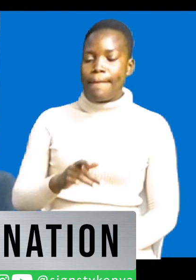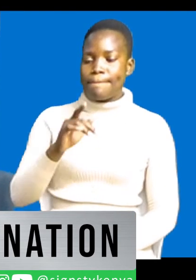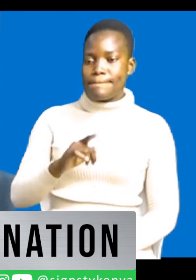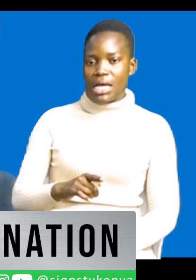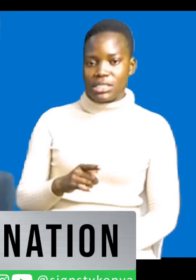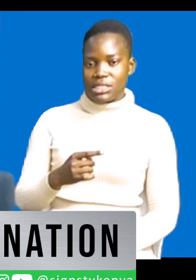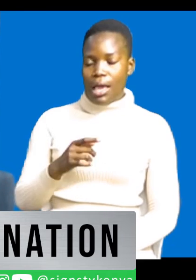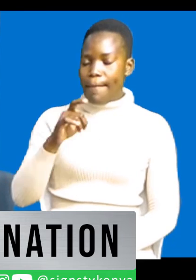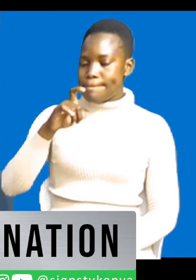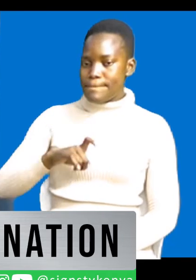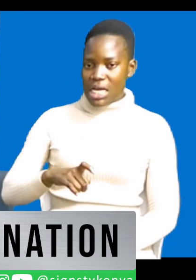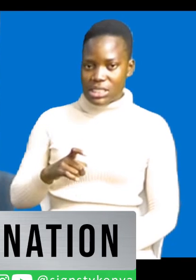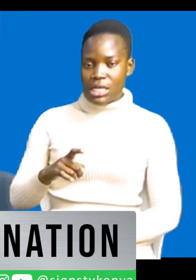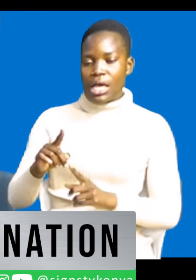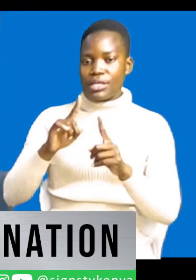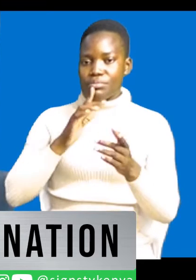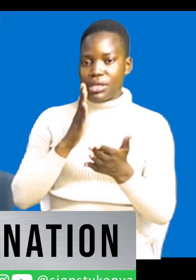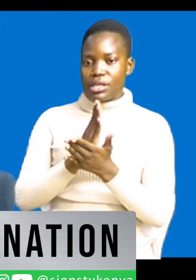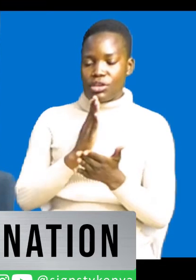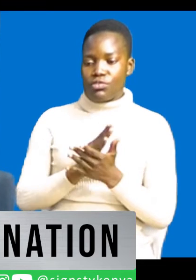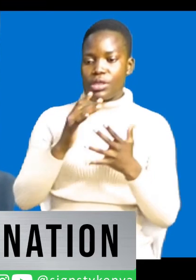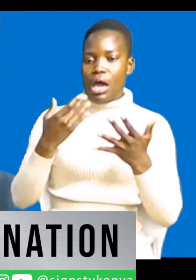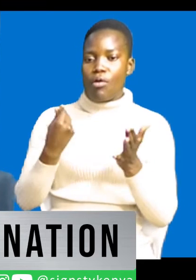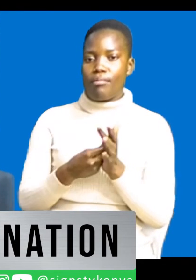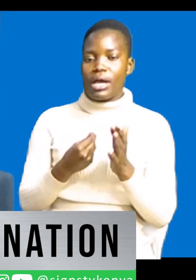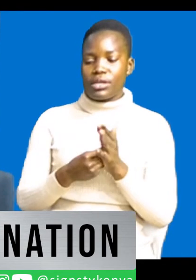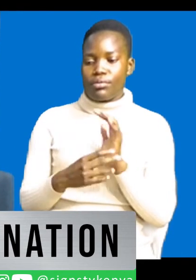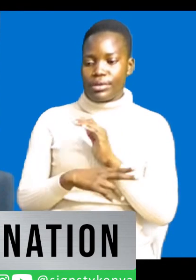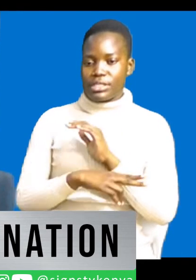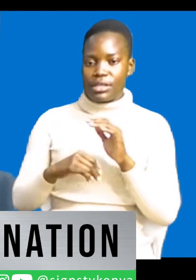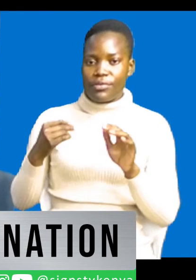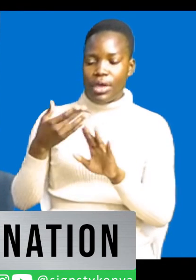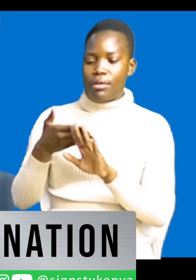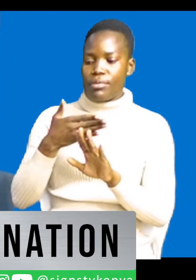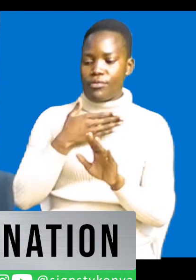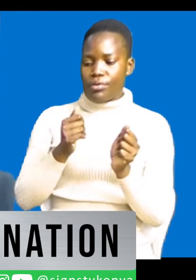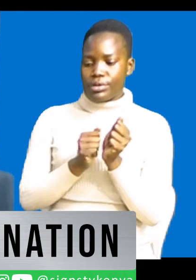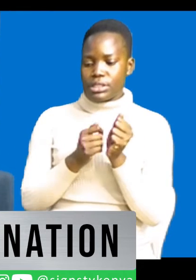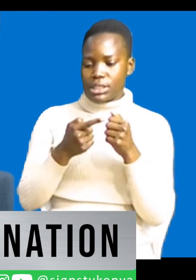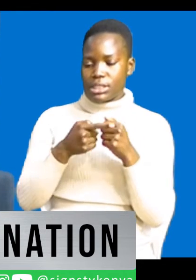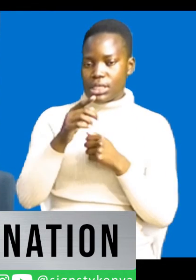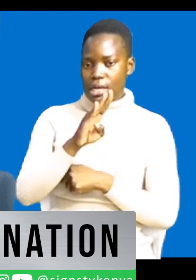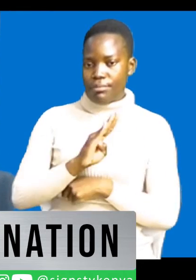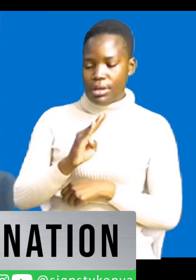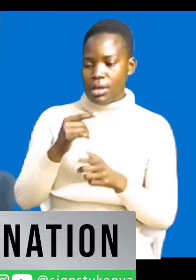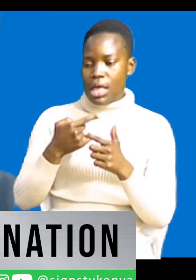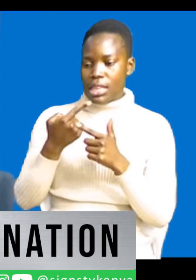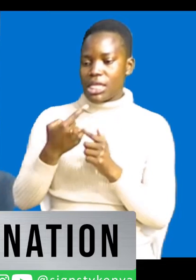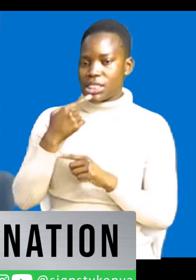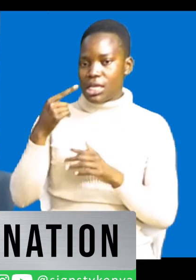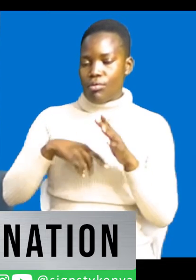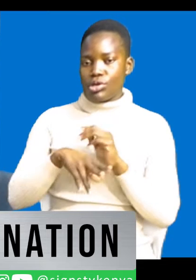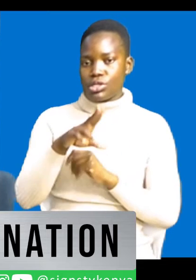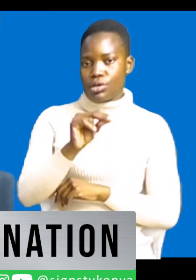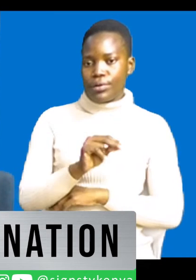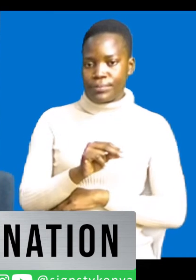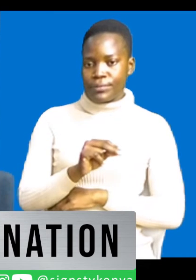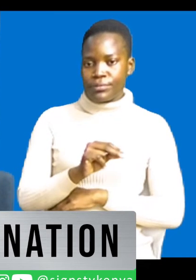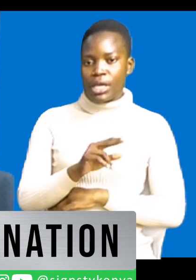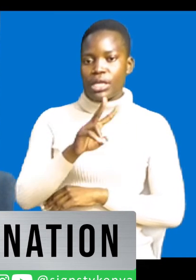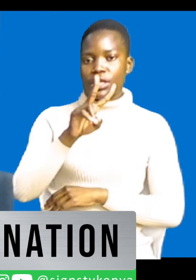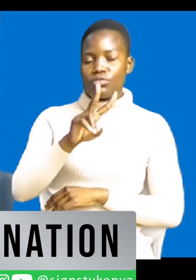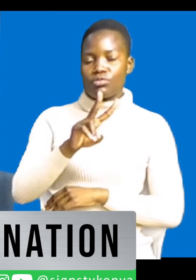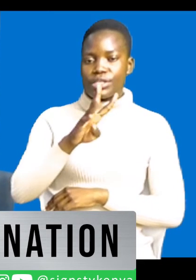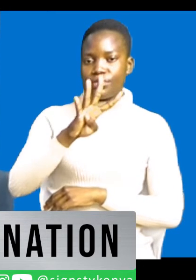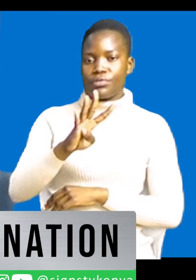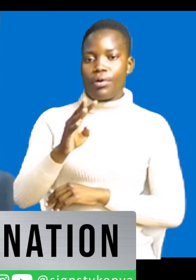atatoa siri vile pesa ziliibwa. Initially it was it 16B? Yeah. Alafu akasema no, actually ni